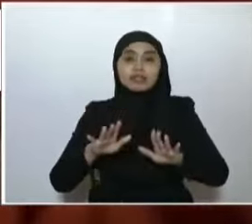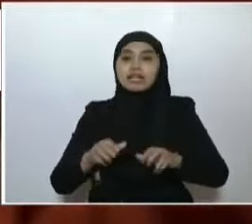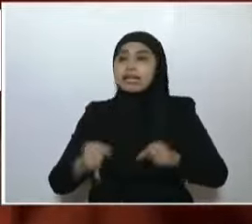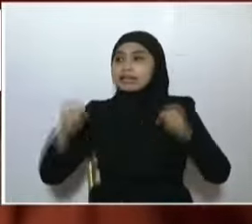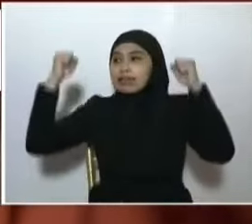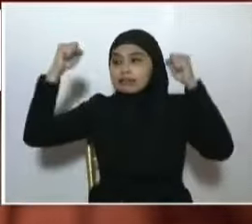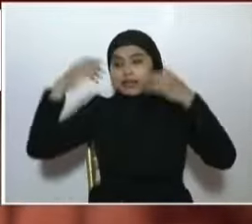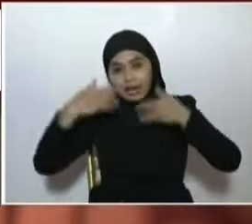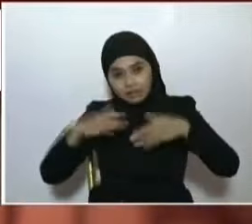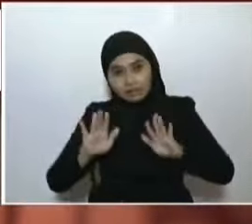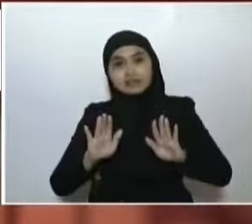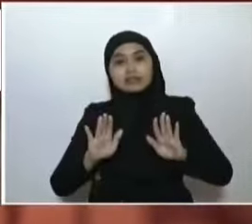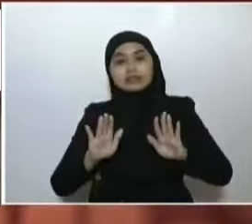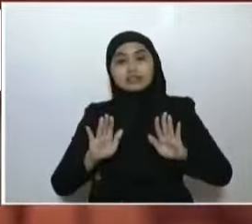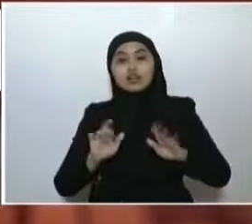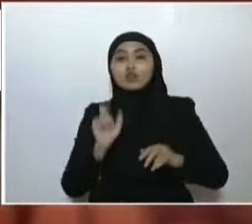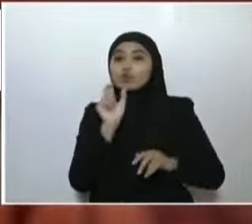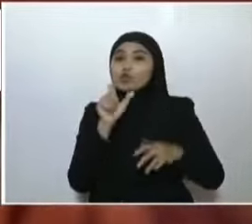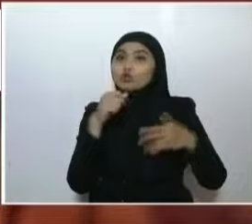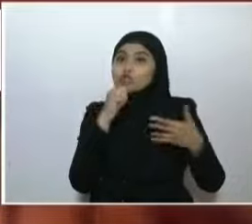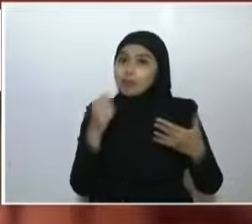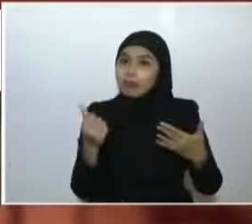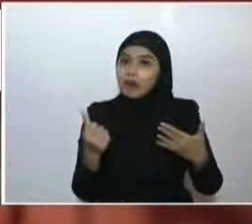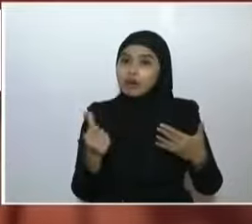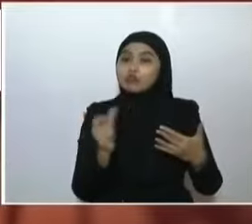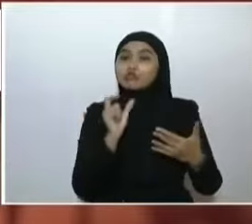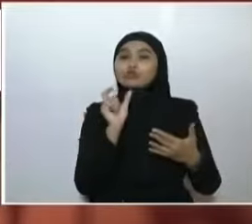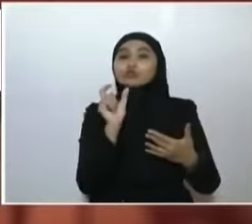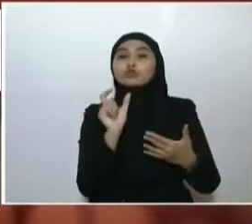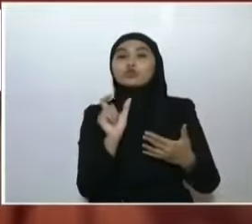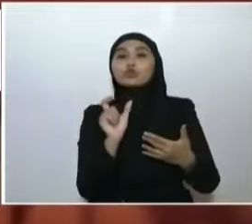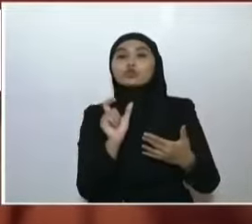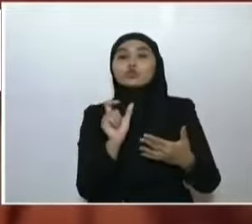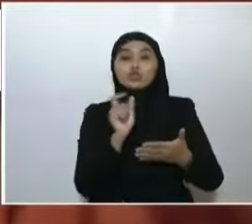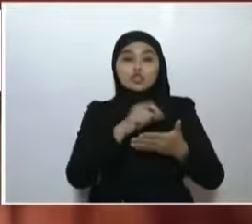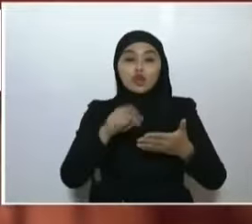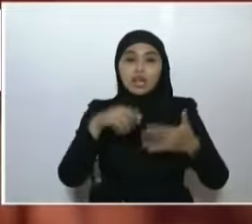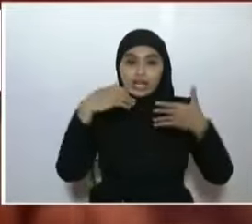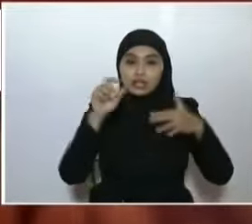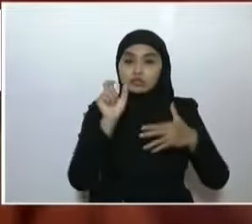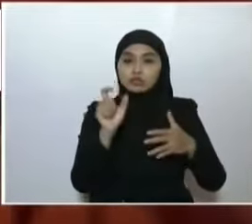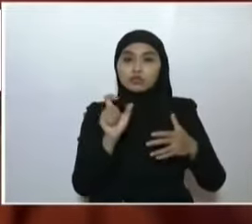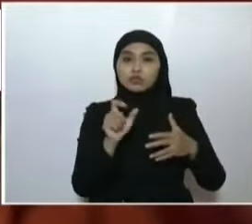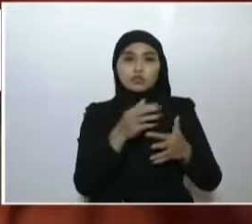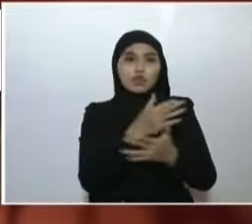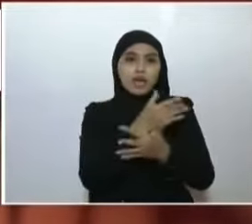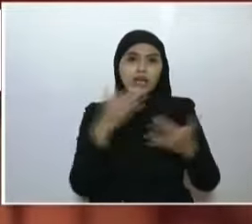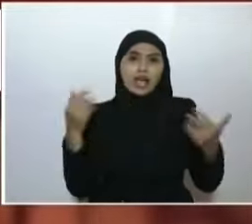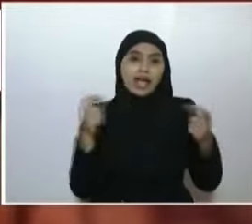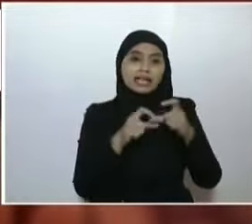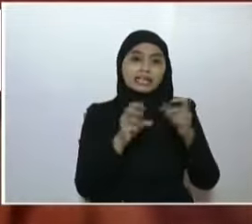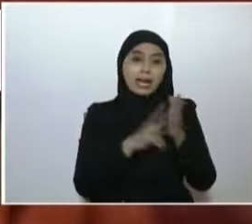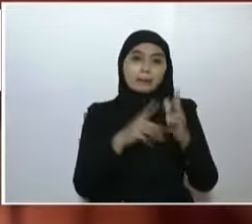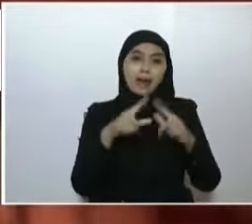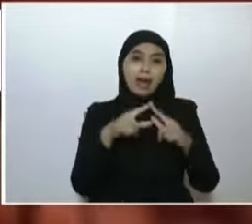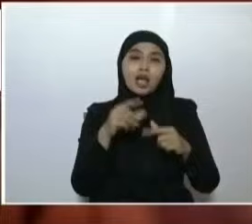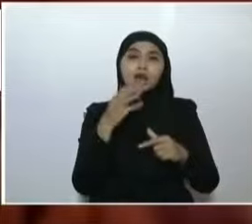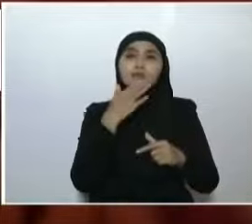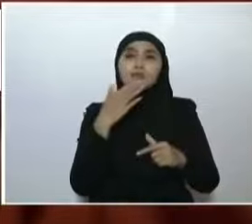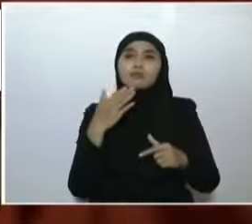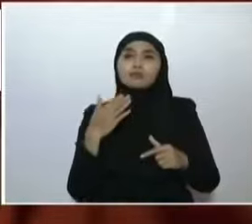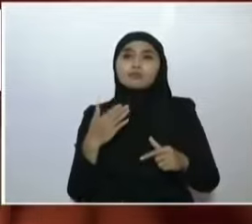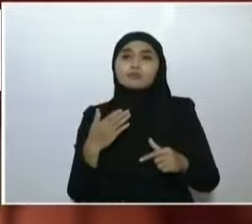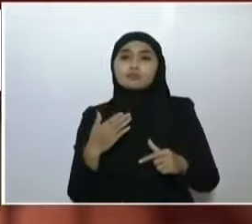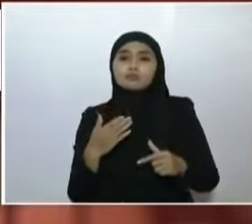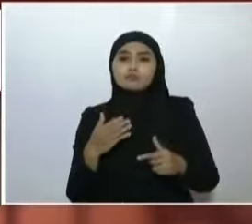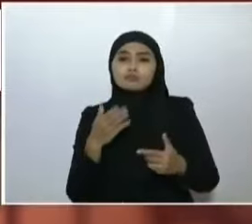kesehatan gratis bagi sekolah gratis digunakan warga SMA yang mempunyai putus